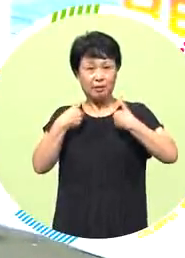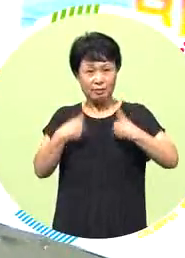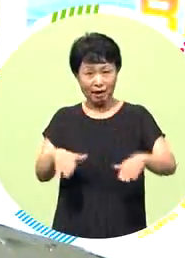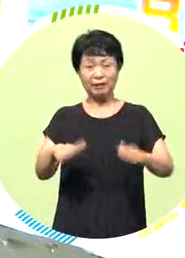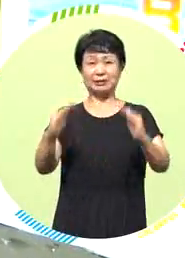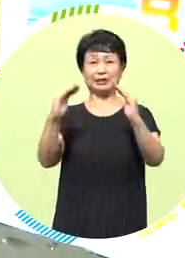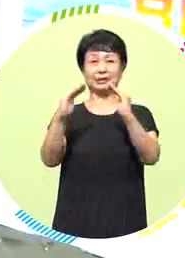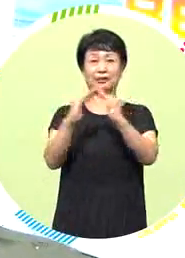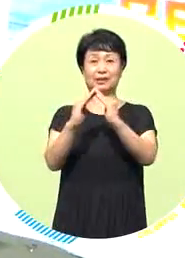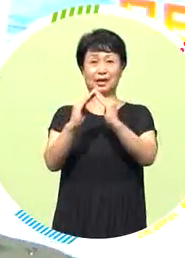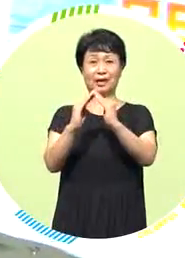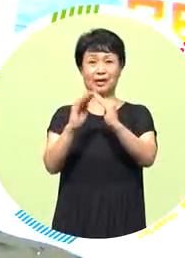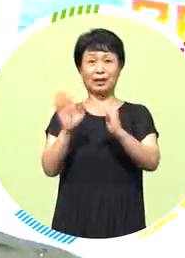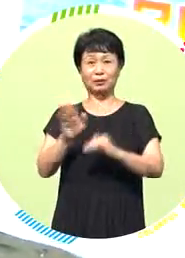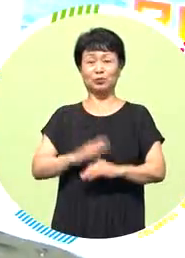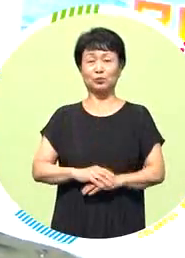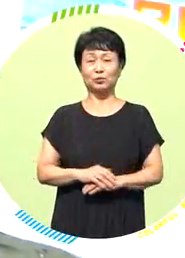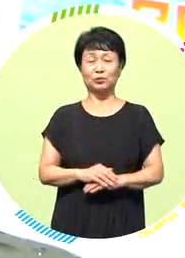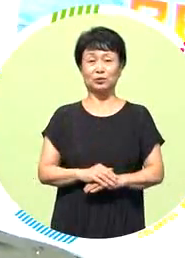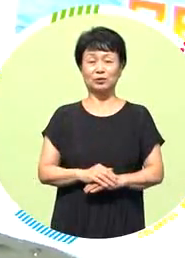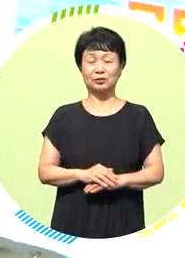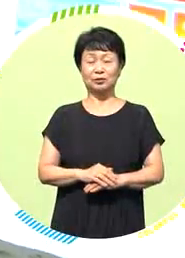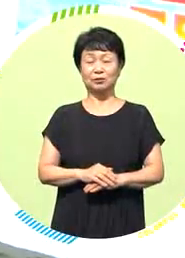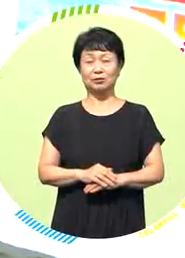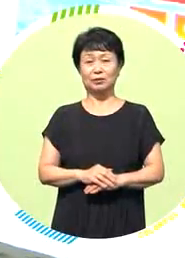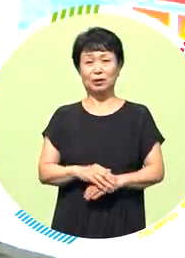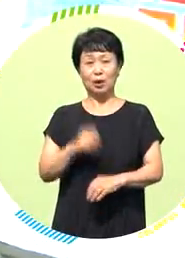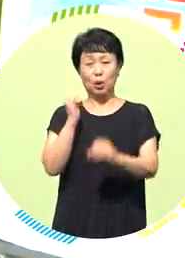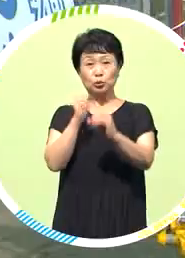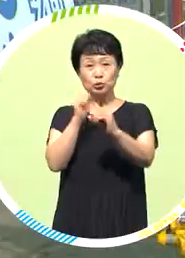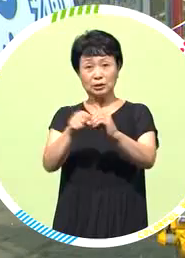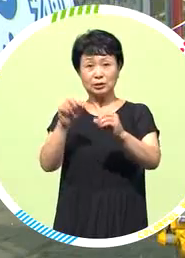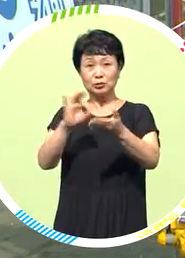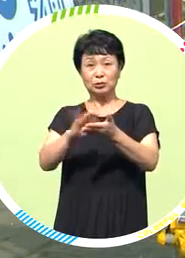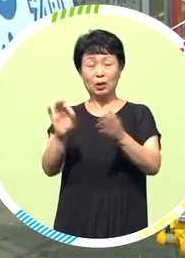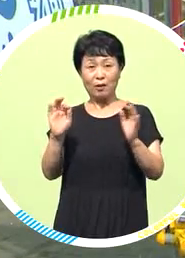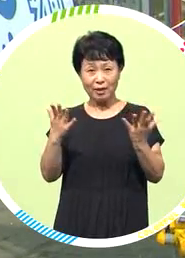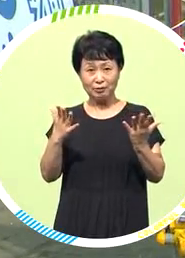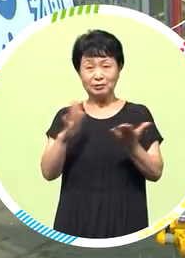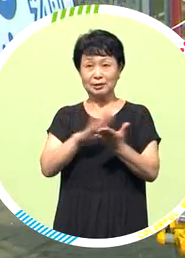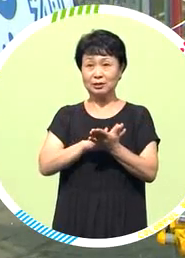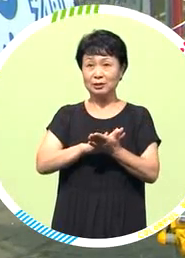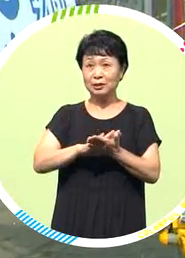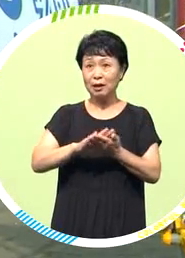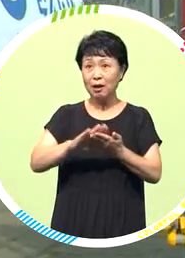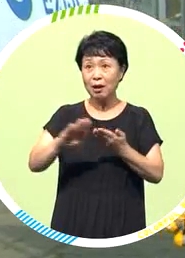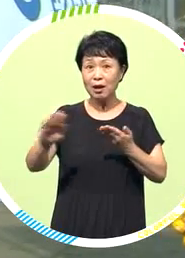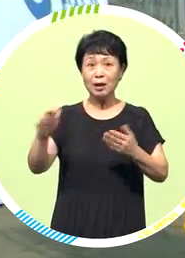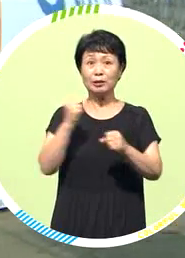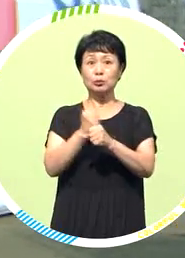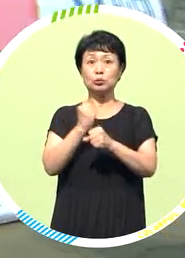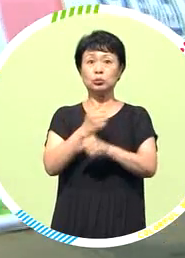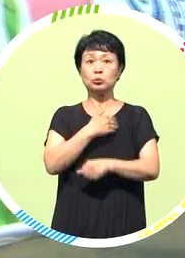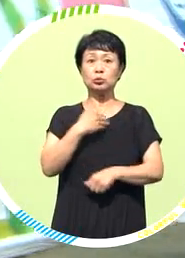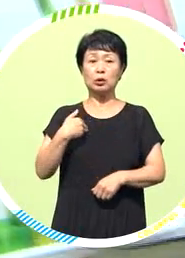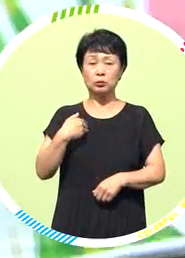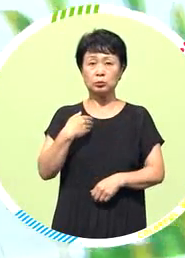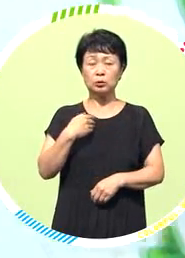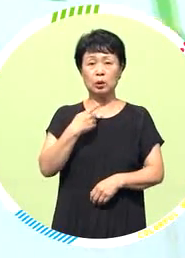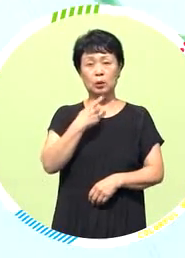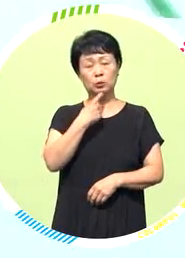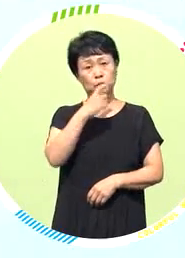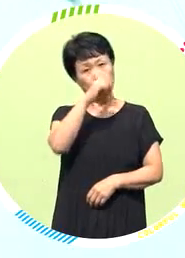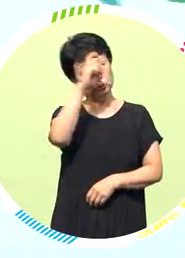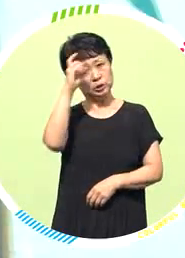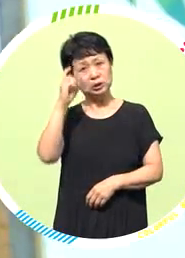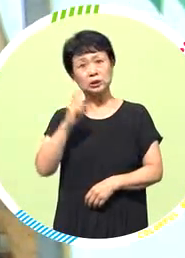なくてこんな綺麗なアーチを描いた建物ができるんですね。 釘を使わずにってどういうこと、 ね、不思議